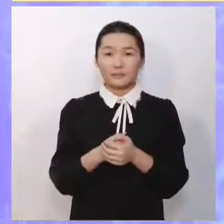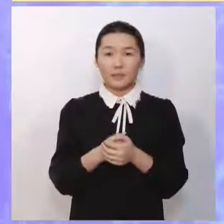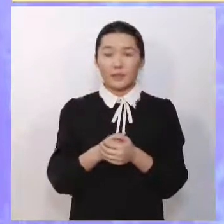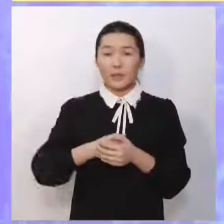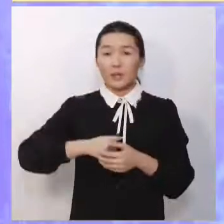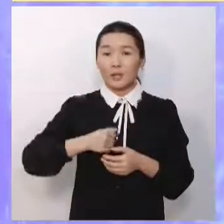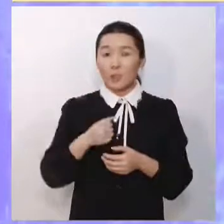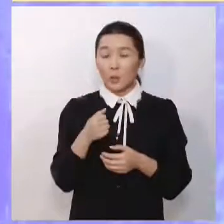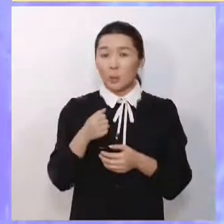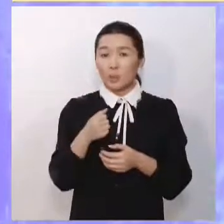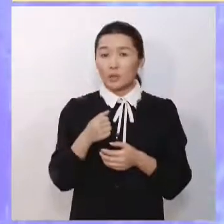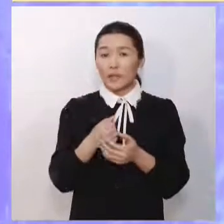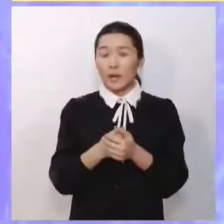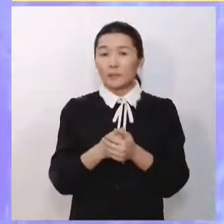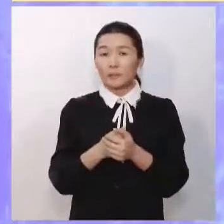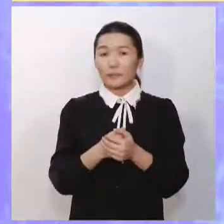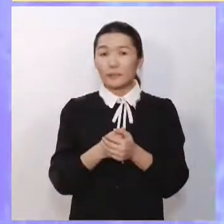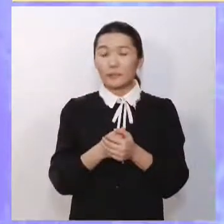Друзья познаются в беде.